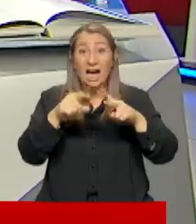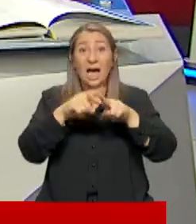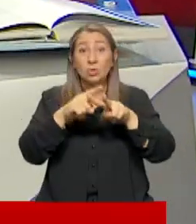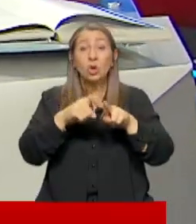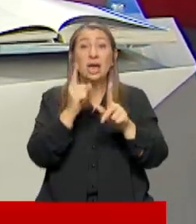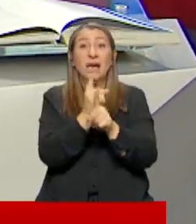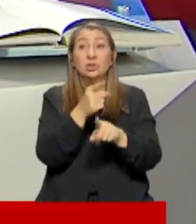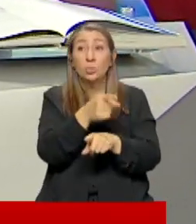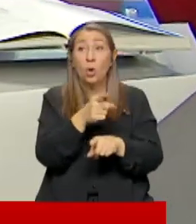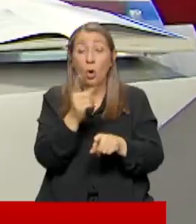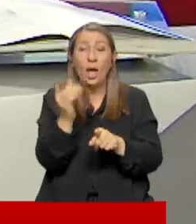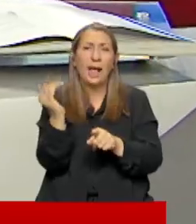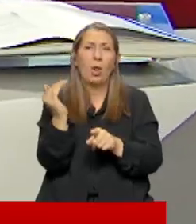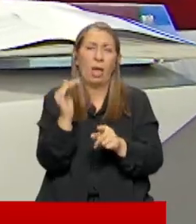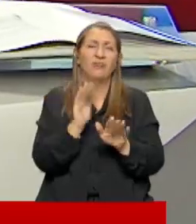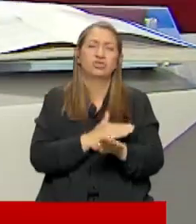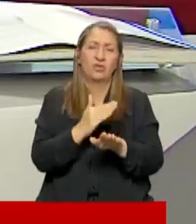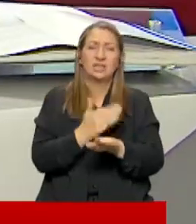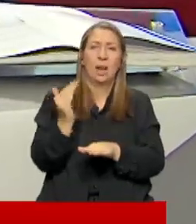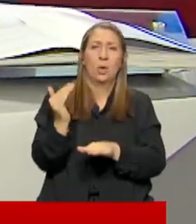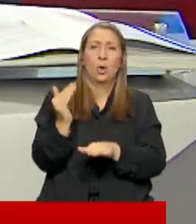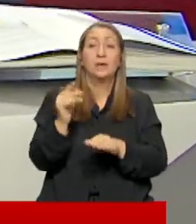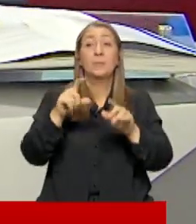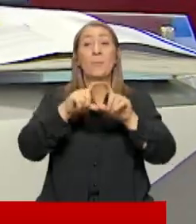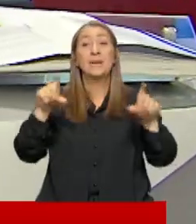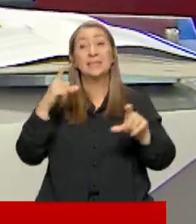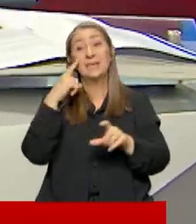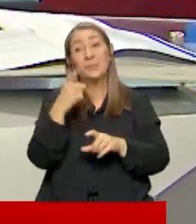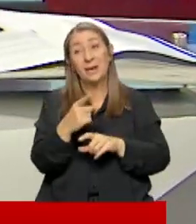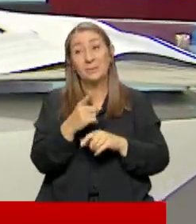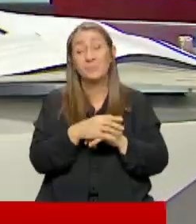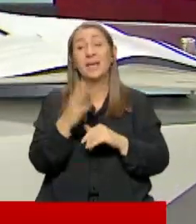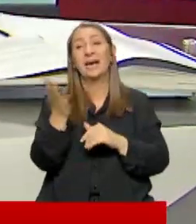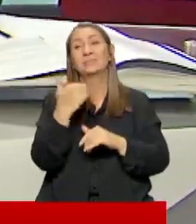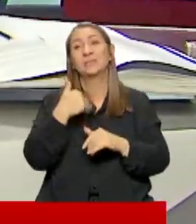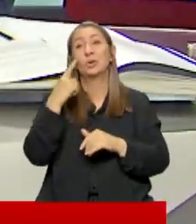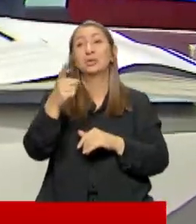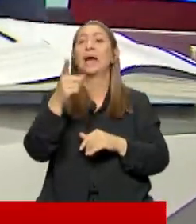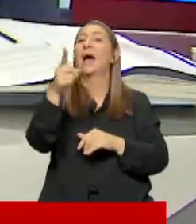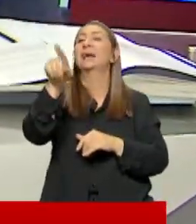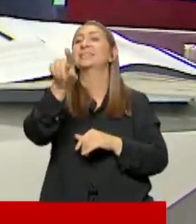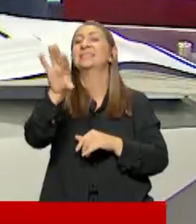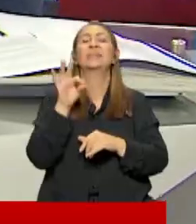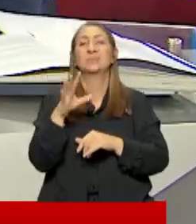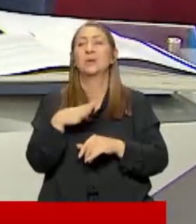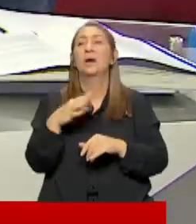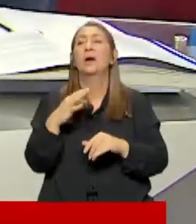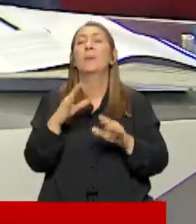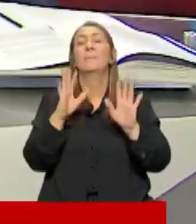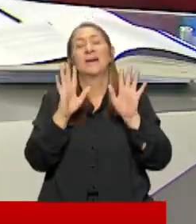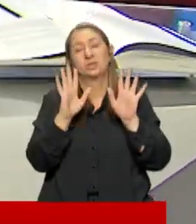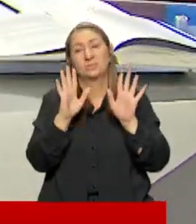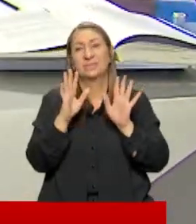şimdi oraya geliyoruz yavaş yavaş yani şimdi manşetlere bakalım hadi bize göster Selçuk abi